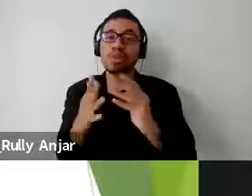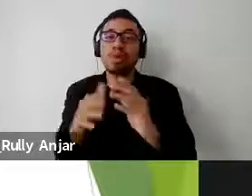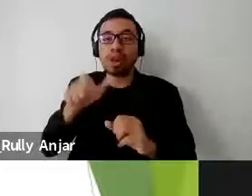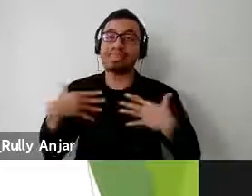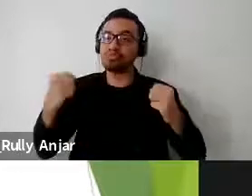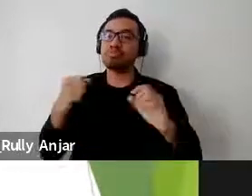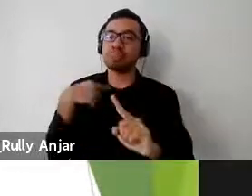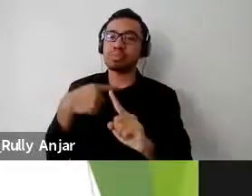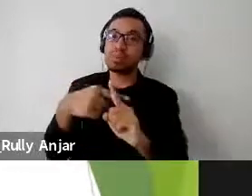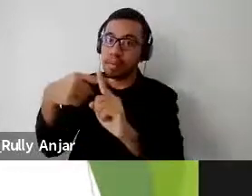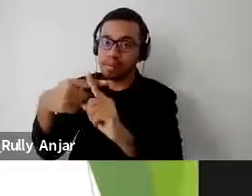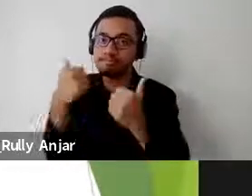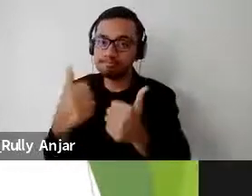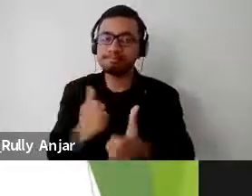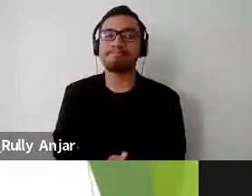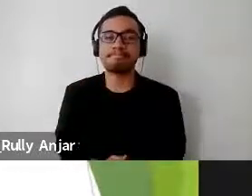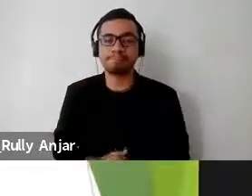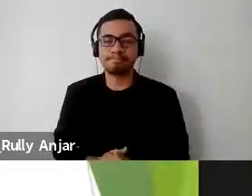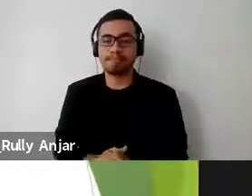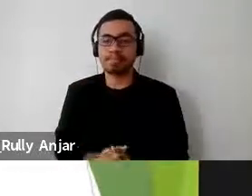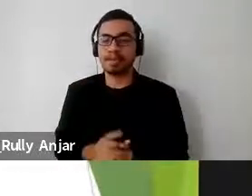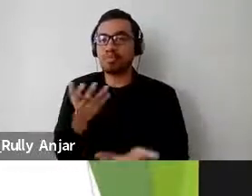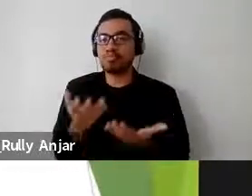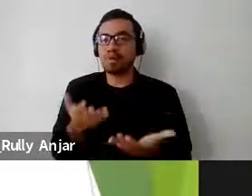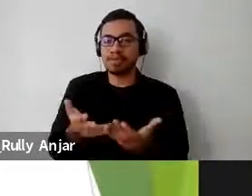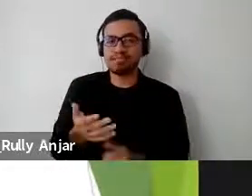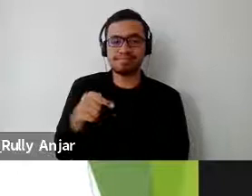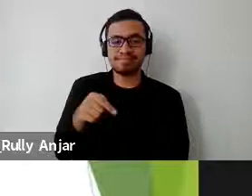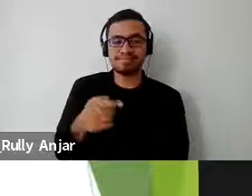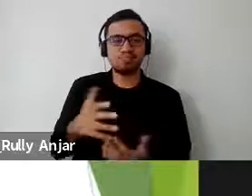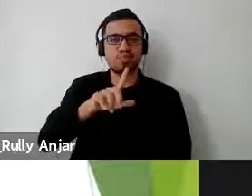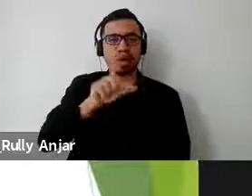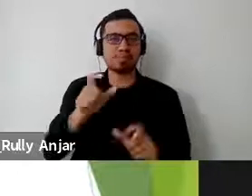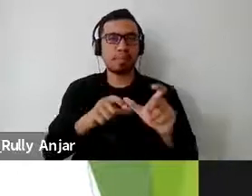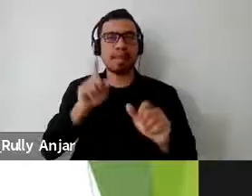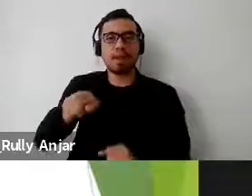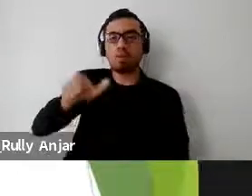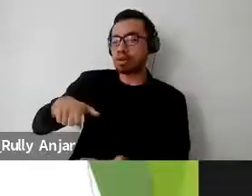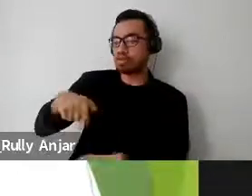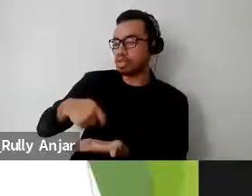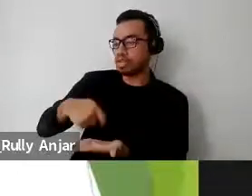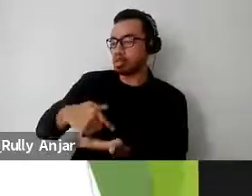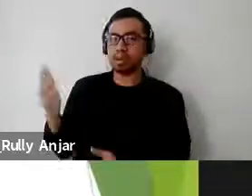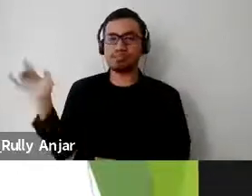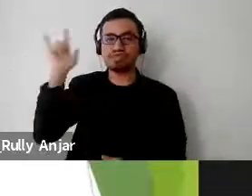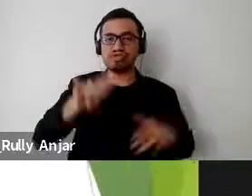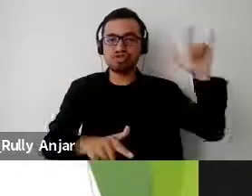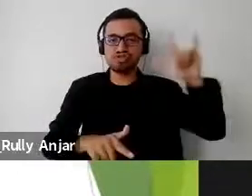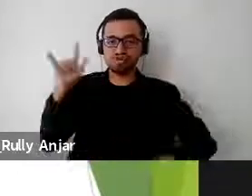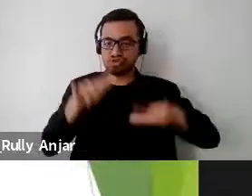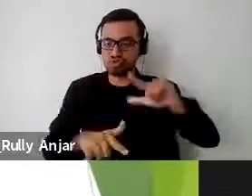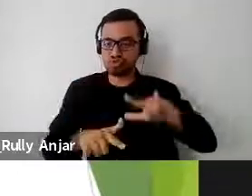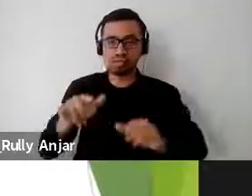kembali kemungkinan kembalinya para mahasiswa di bulan September. Ya. Nah, oleh karena itu, Bapak-Ibu